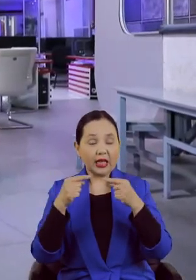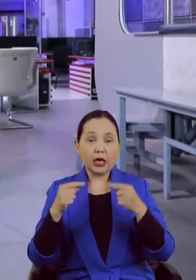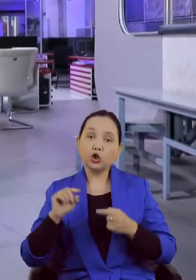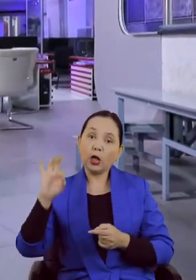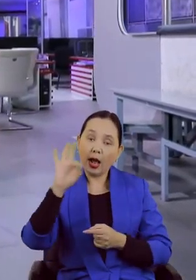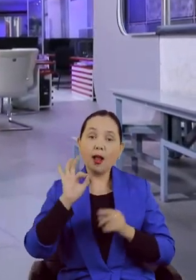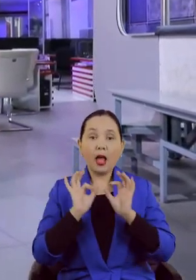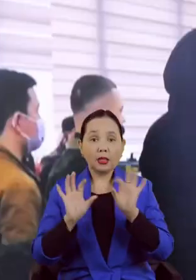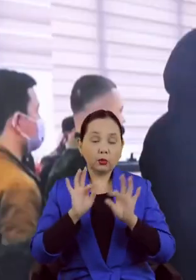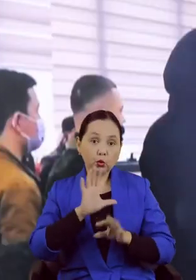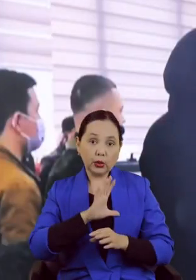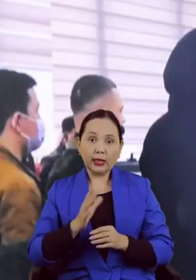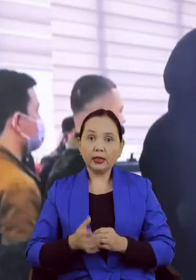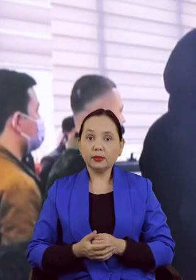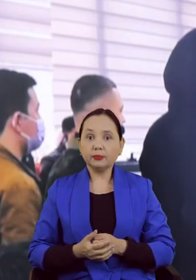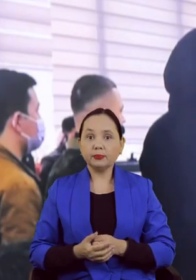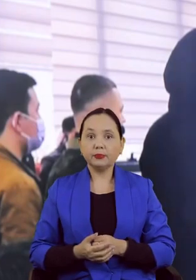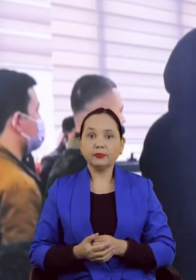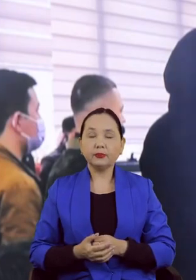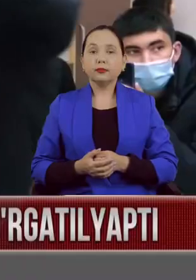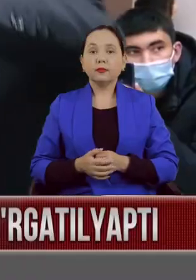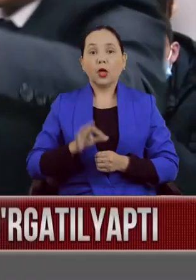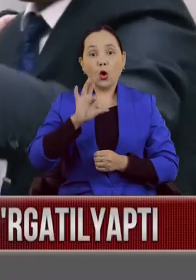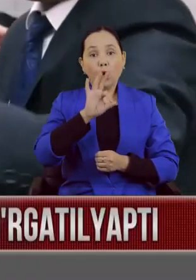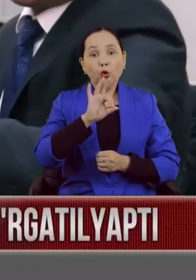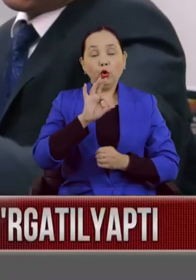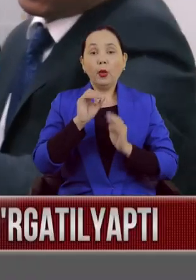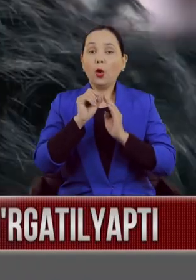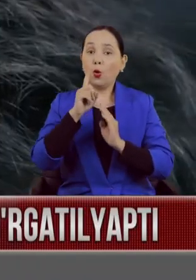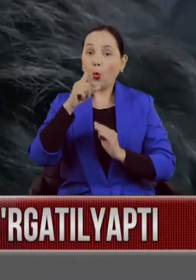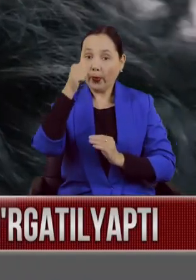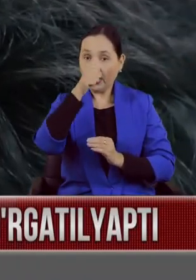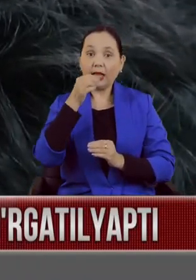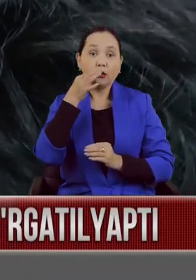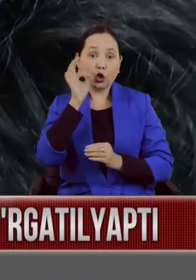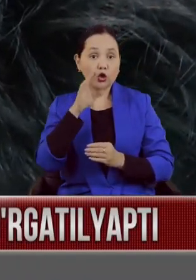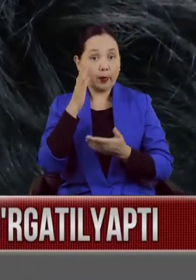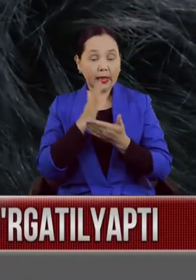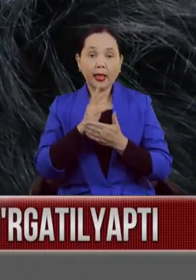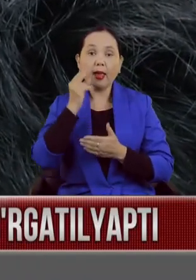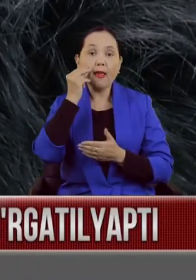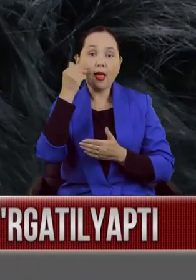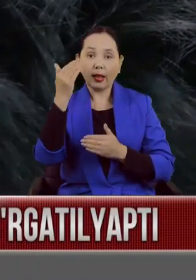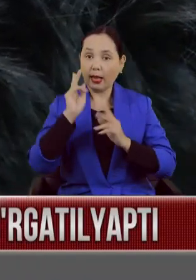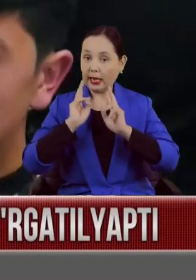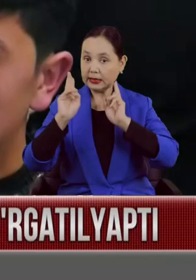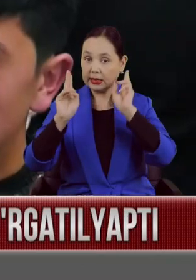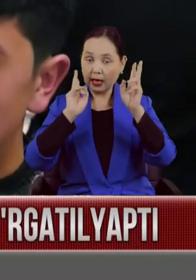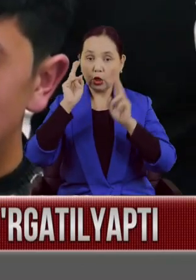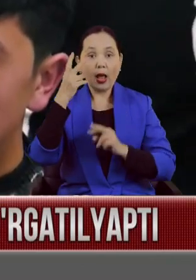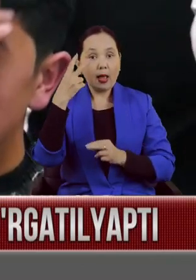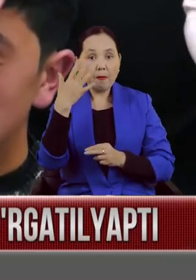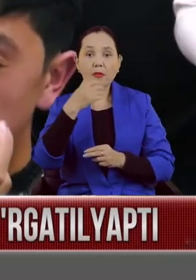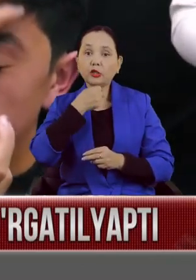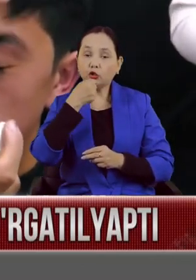diplomga tenglashtirilish haqida ham aytib o'tilgan. Otabek 11 yillik tajribaga ega erkaklar sartaroshi.